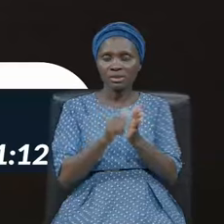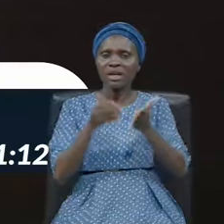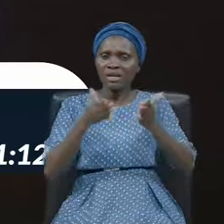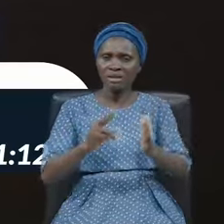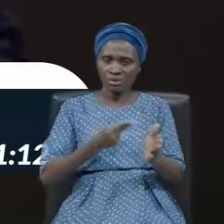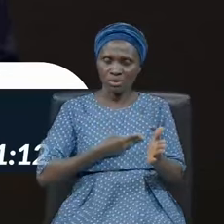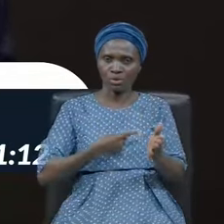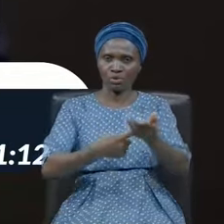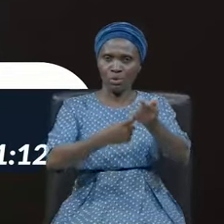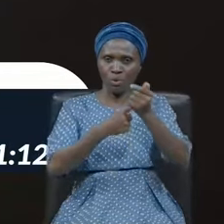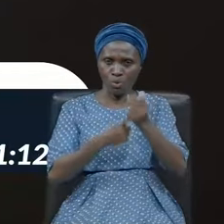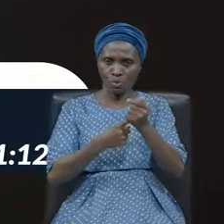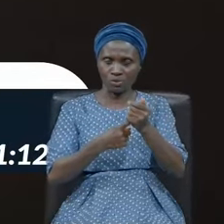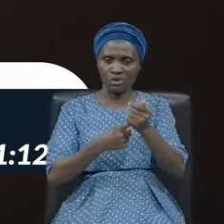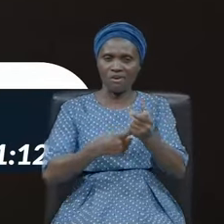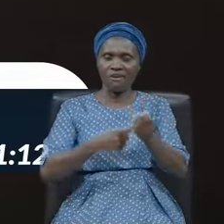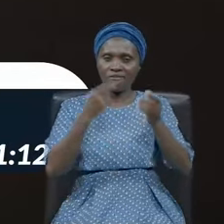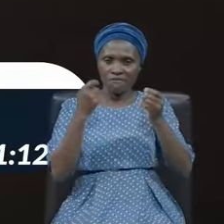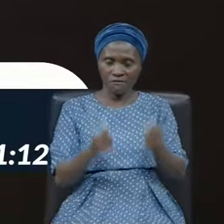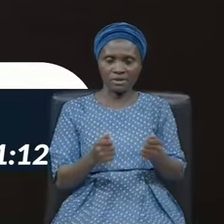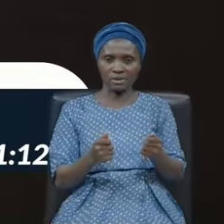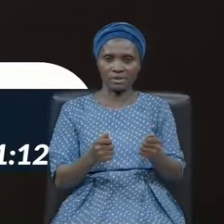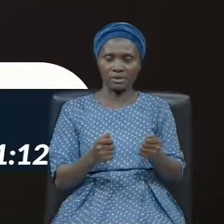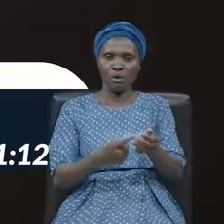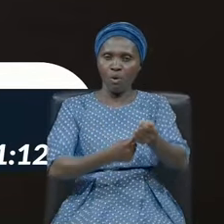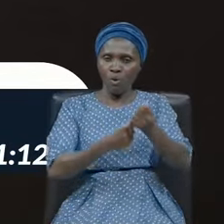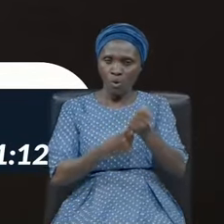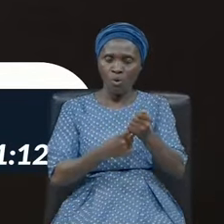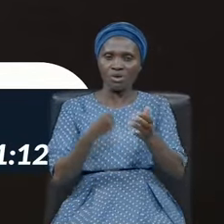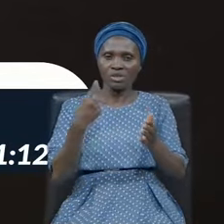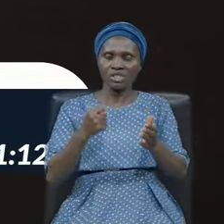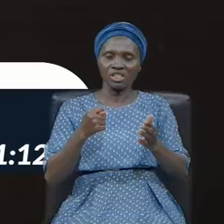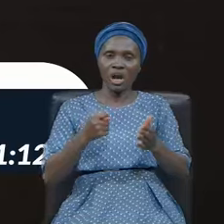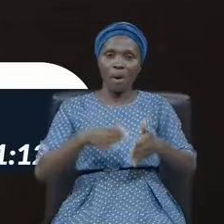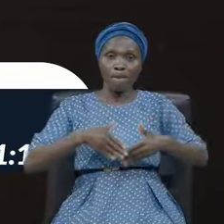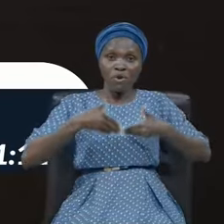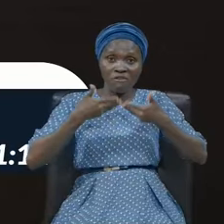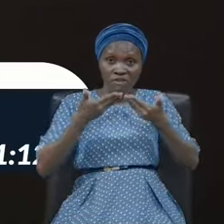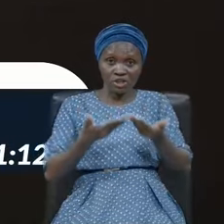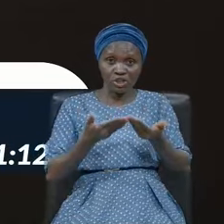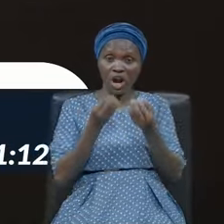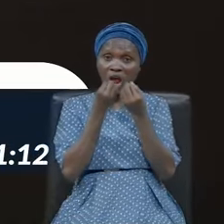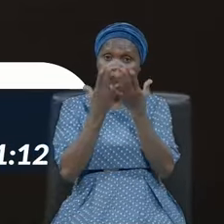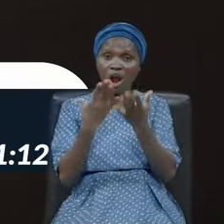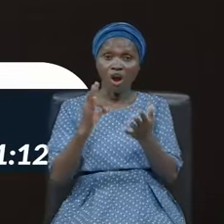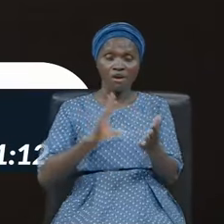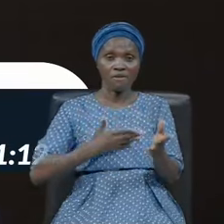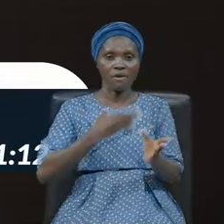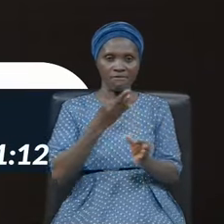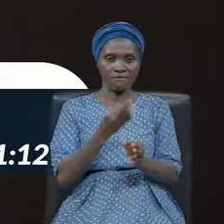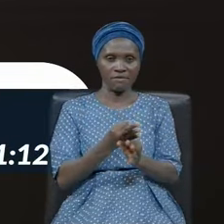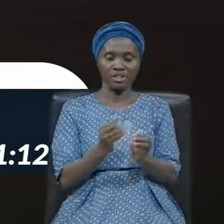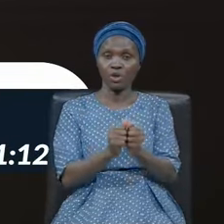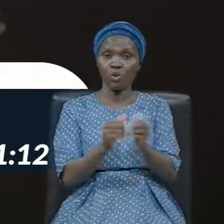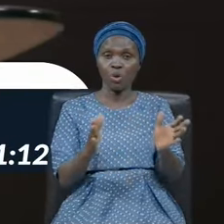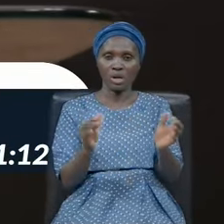Retenons fermement la profession de notre espérance, car celui qui a